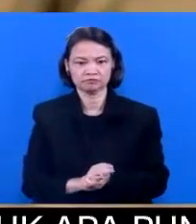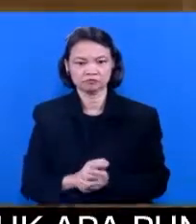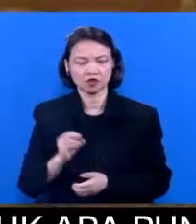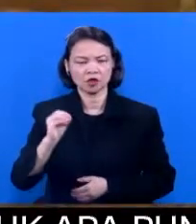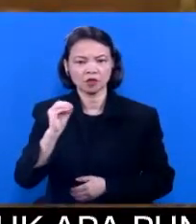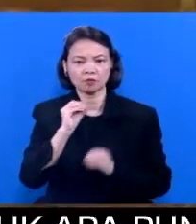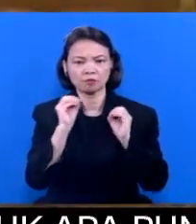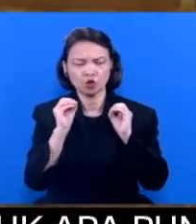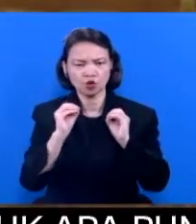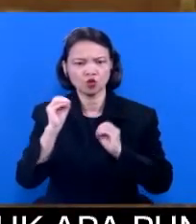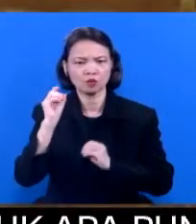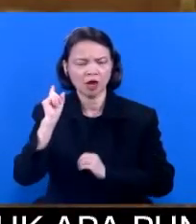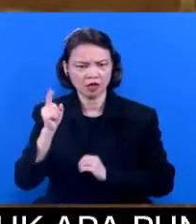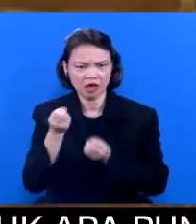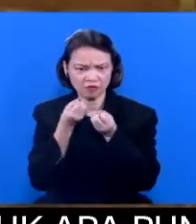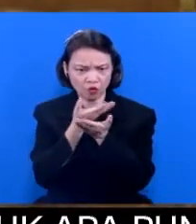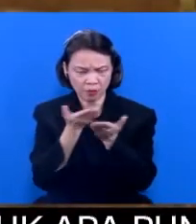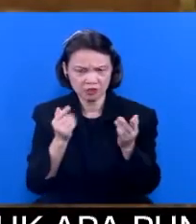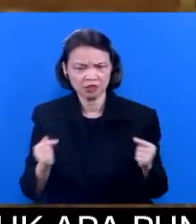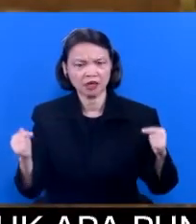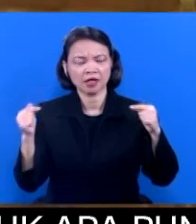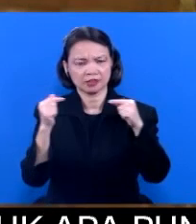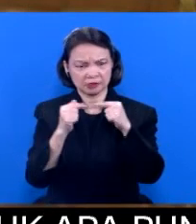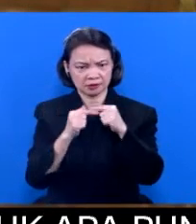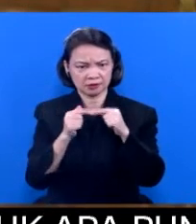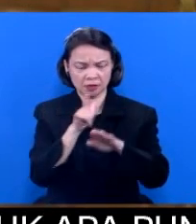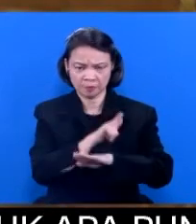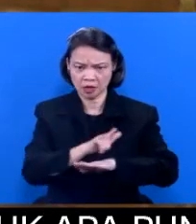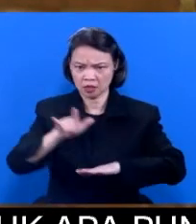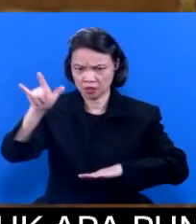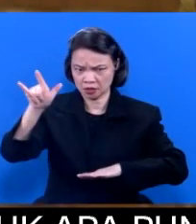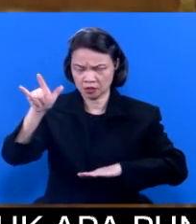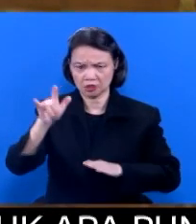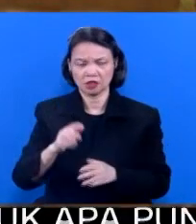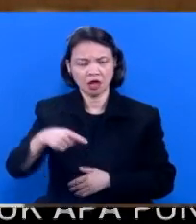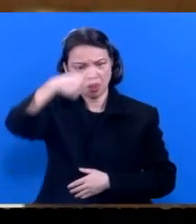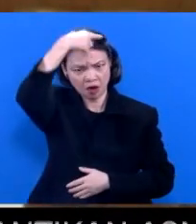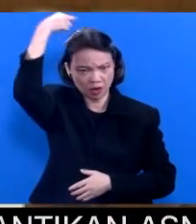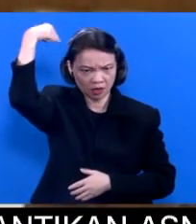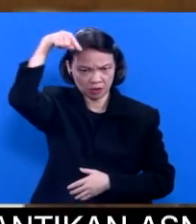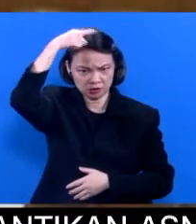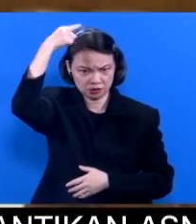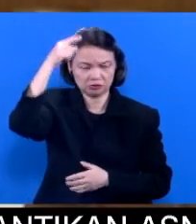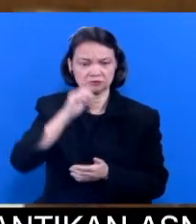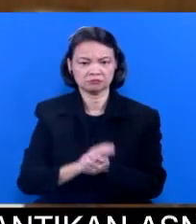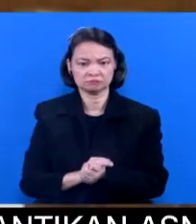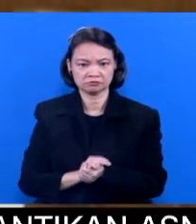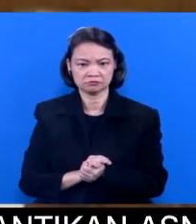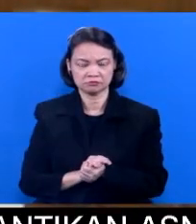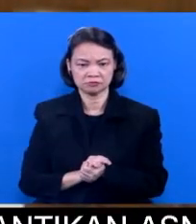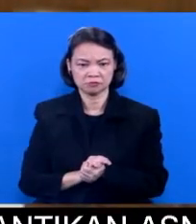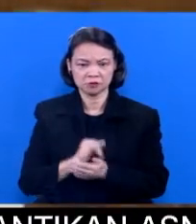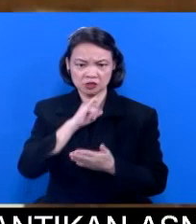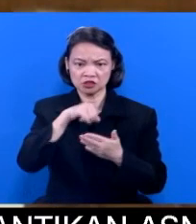ada informasi keterkaitan dengan pemberangkatan ibadah haji. Yang namanya jamaah